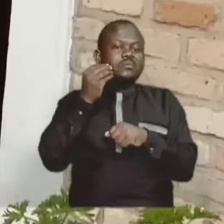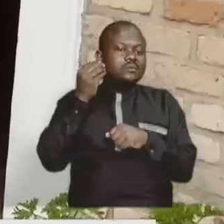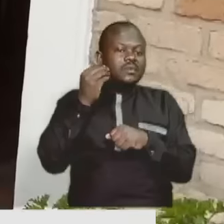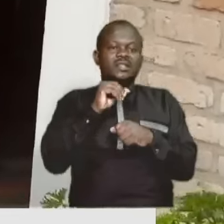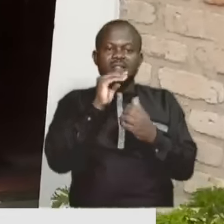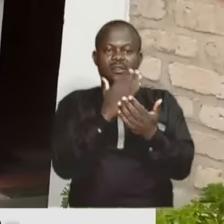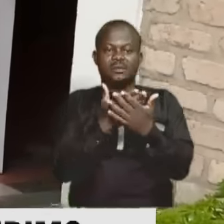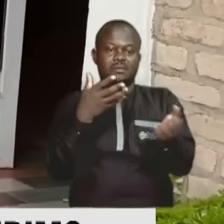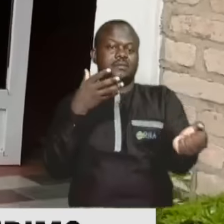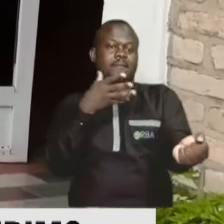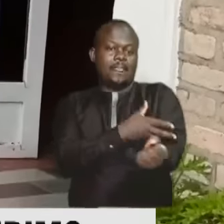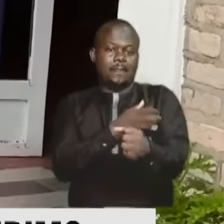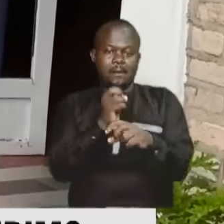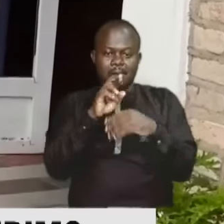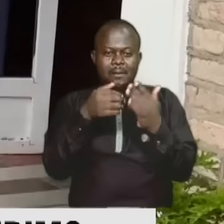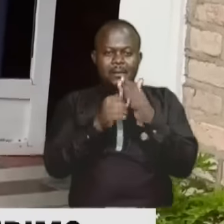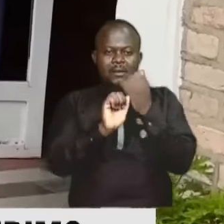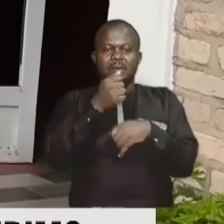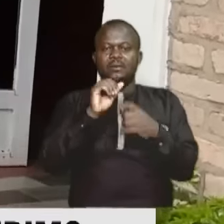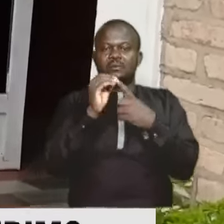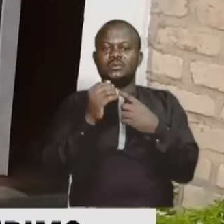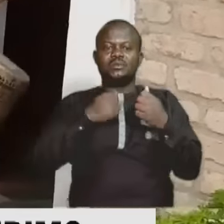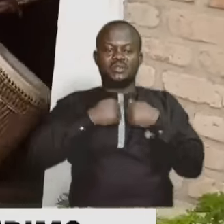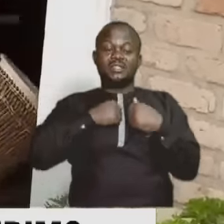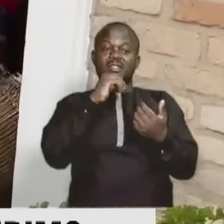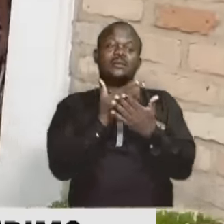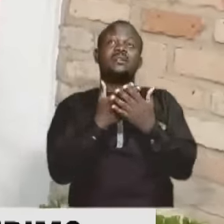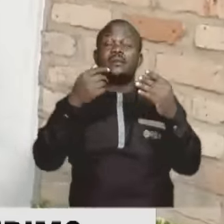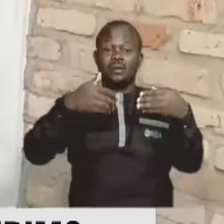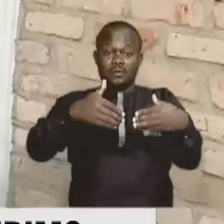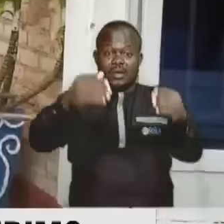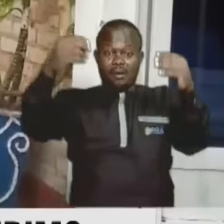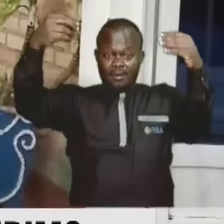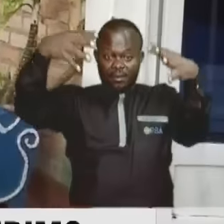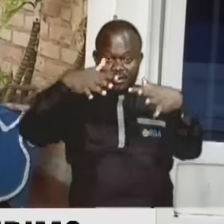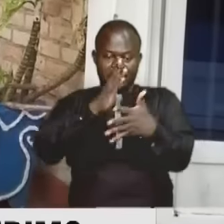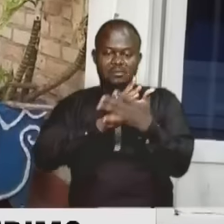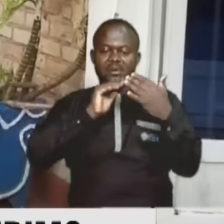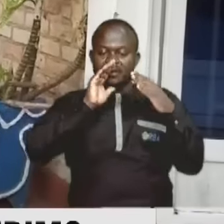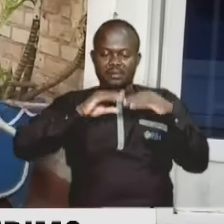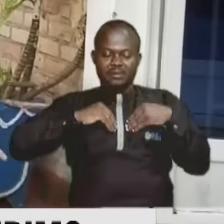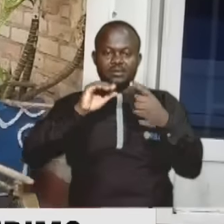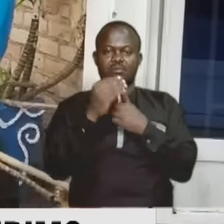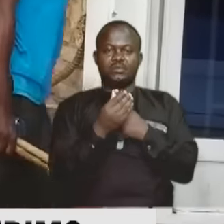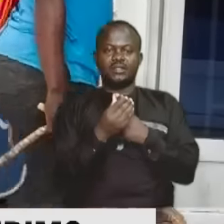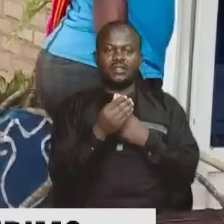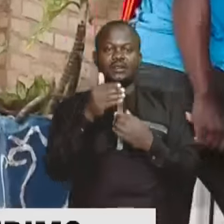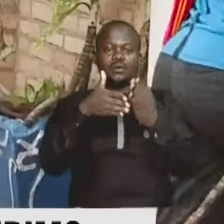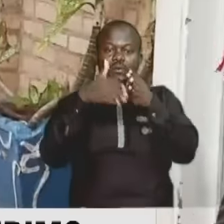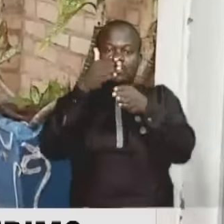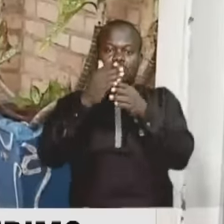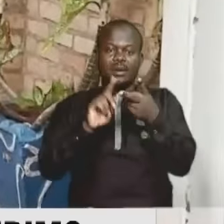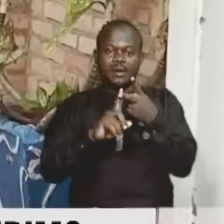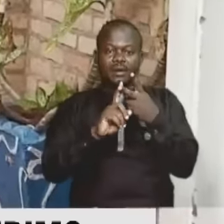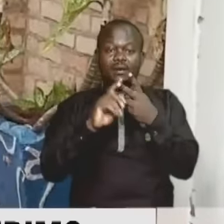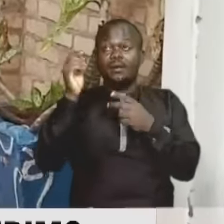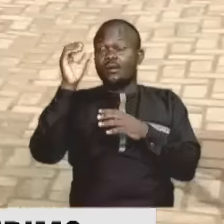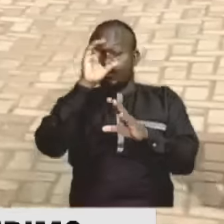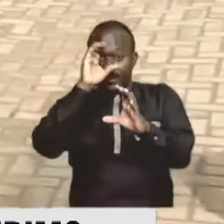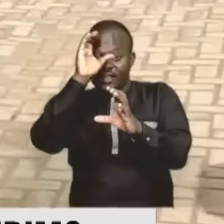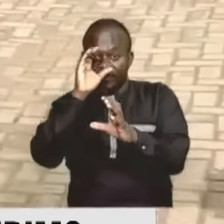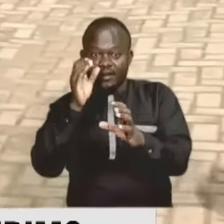itabasaba imbaraga cyangwa imirimo gakondo itabasaba kujya ahagaragara. Imwe mu mirimo batemererwaga n'umuco ni nko kubaka, guhiga,